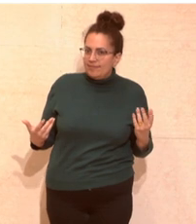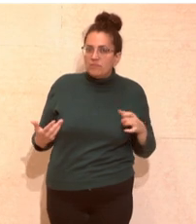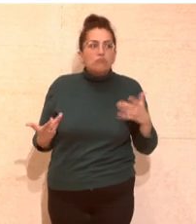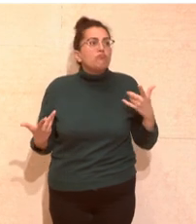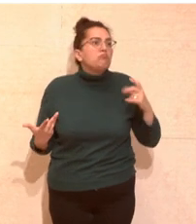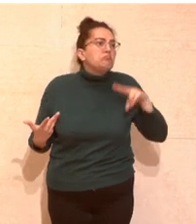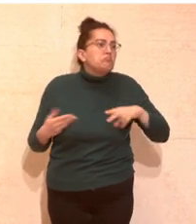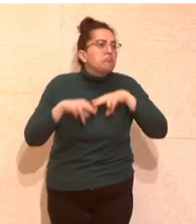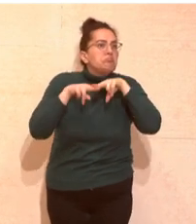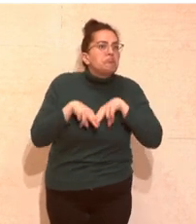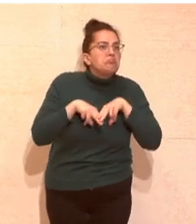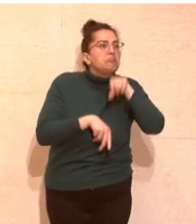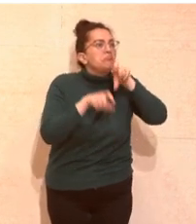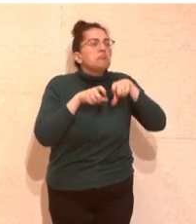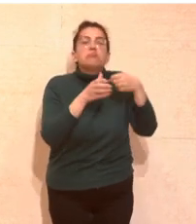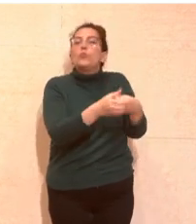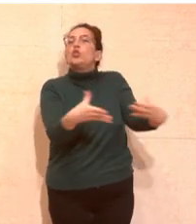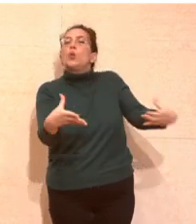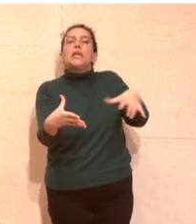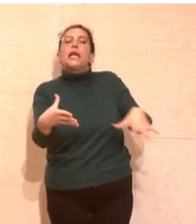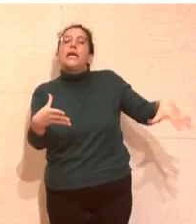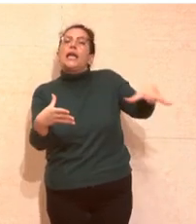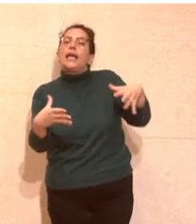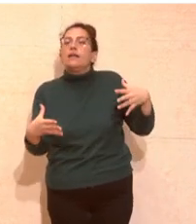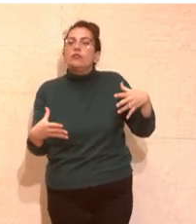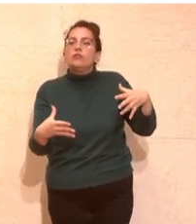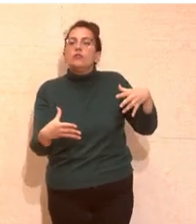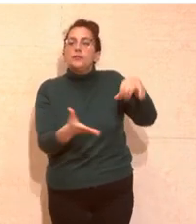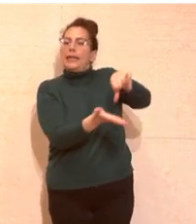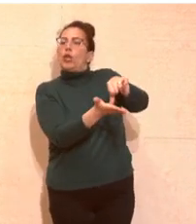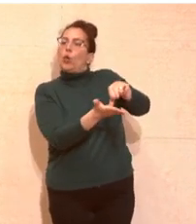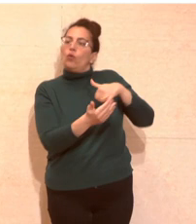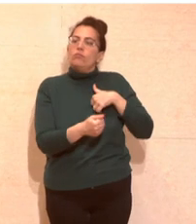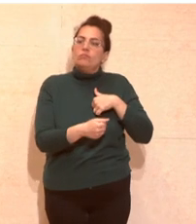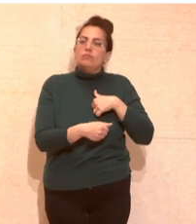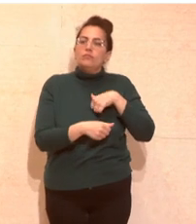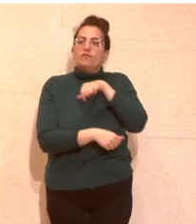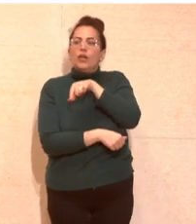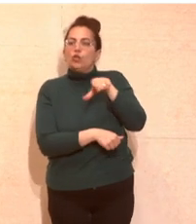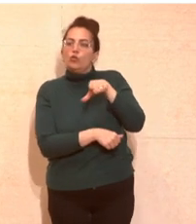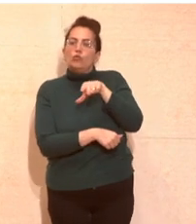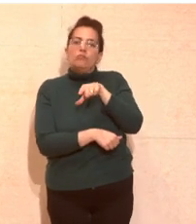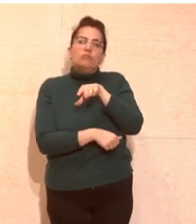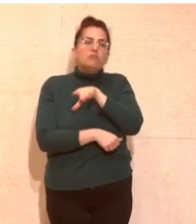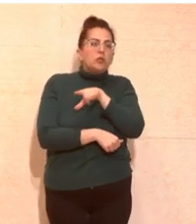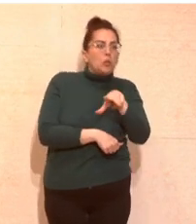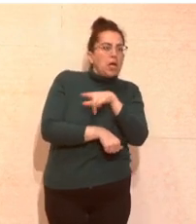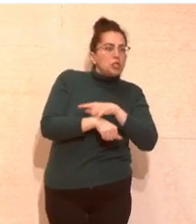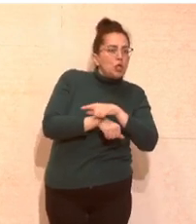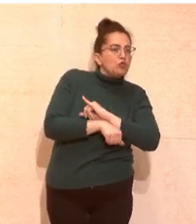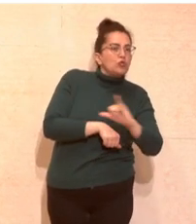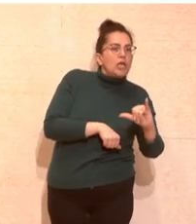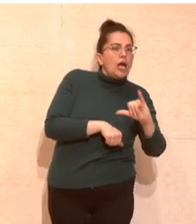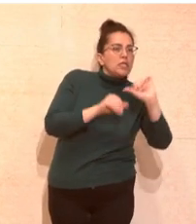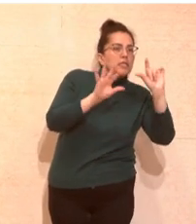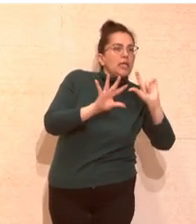voyez, c'est un groupe intermédiaire, donc ça va être les fameux 22-23 heures jusqu'à 7 heures du matin, assez